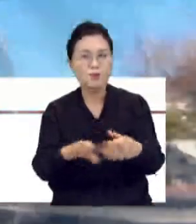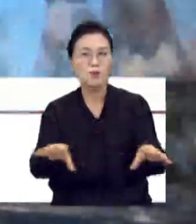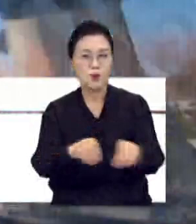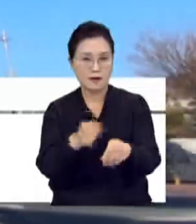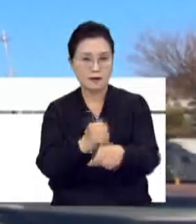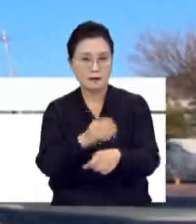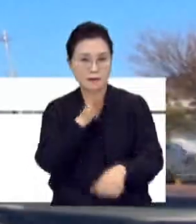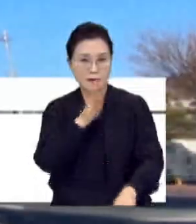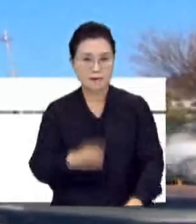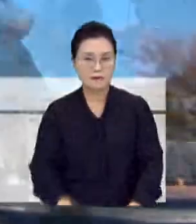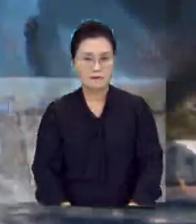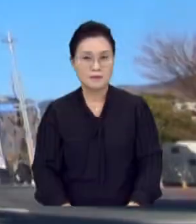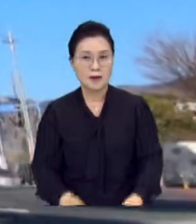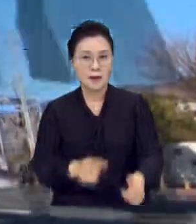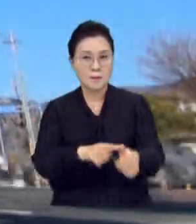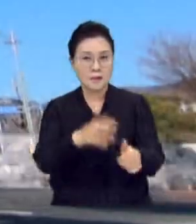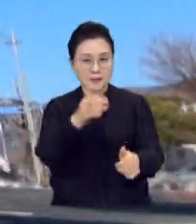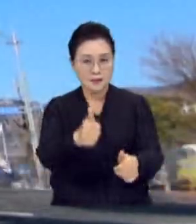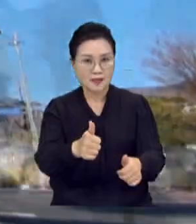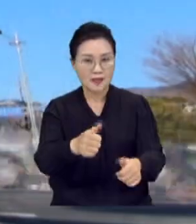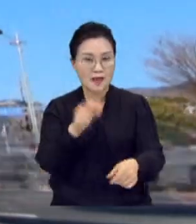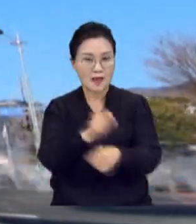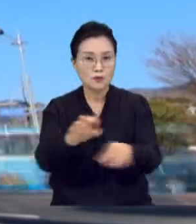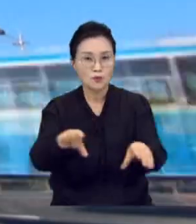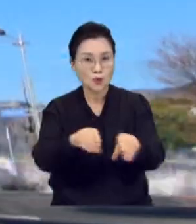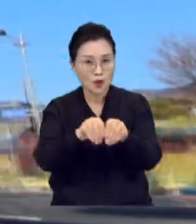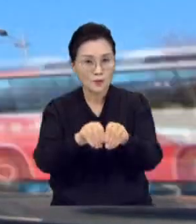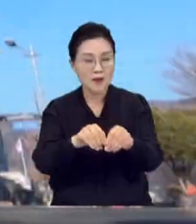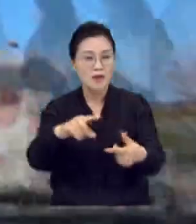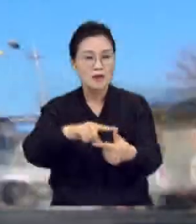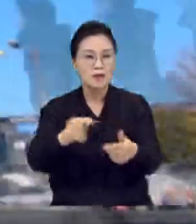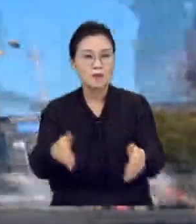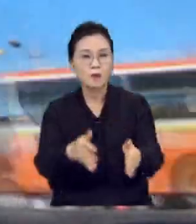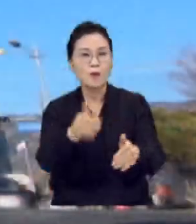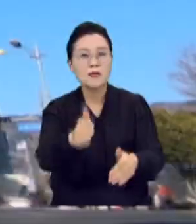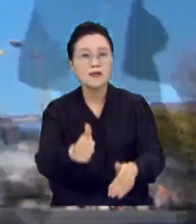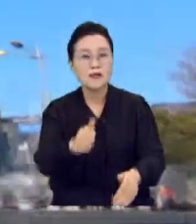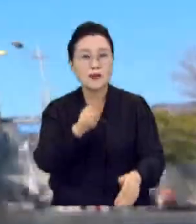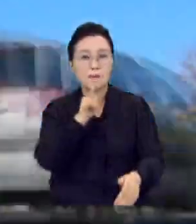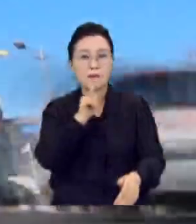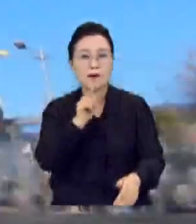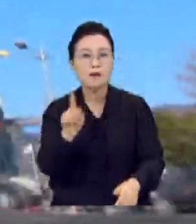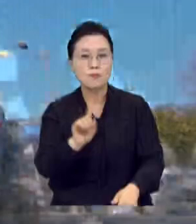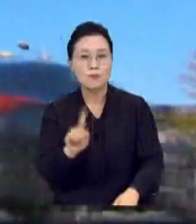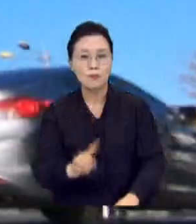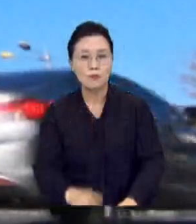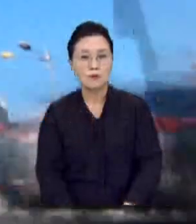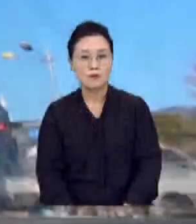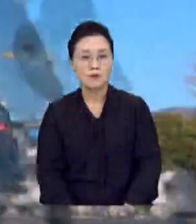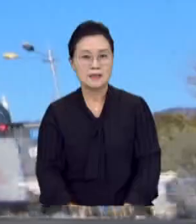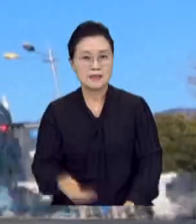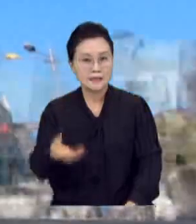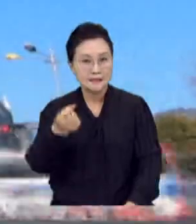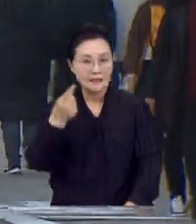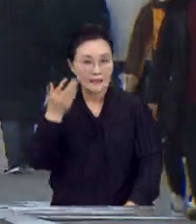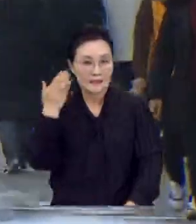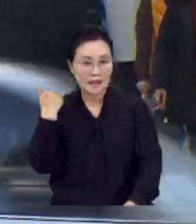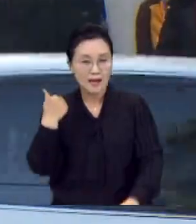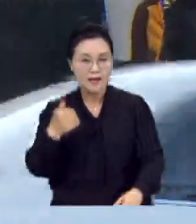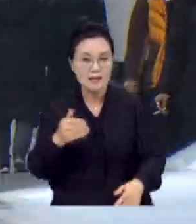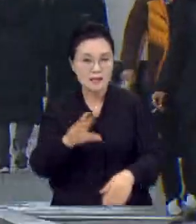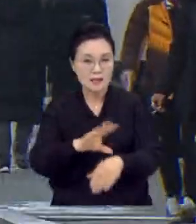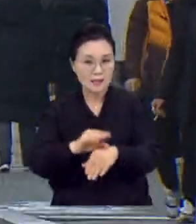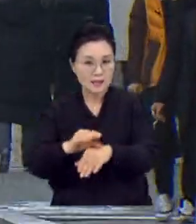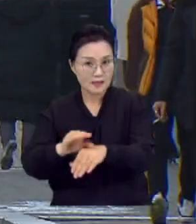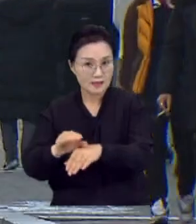것이 맞다 박 기사의 행정통합 추진제한에 대한 경남도민들의 첫 반응은 엇갈렸습니다 지난달 중순 지역